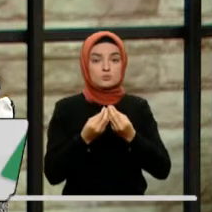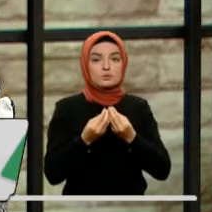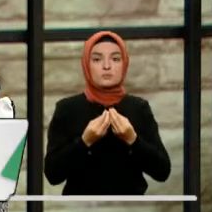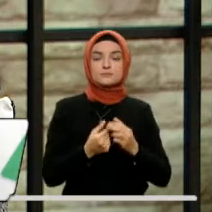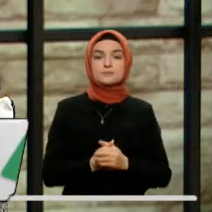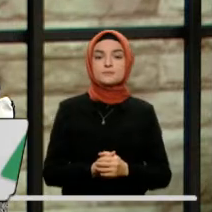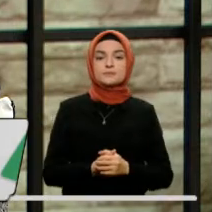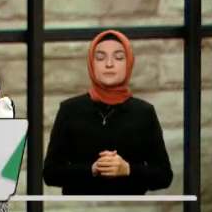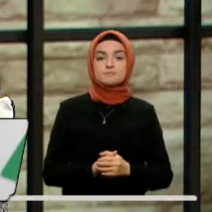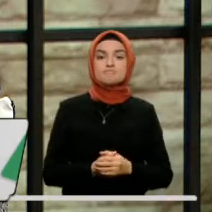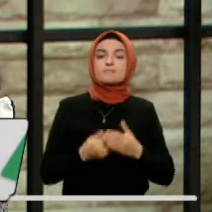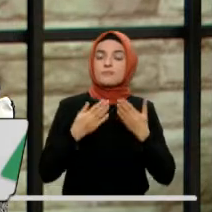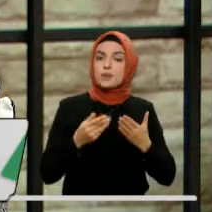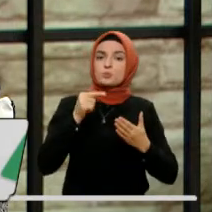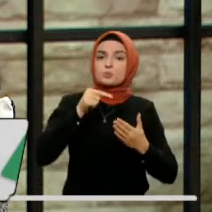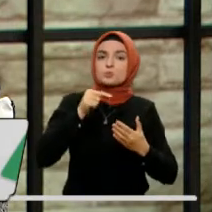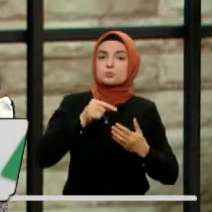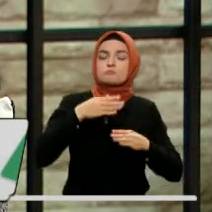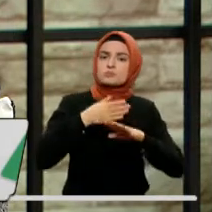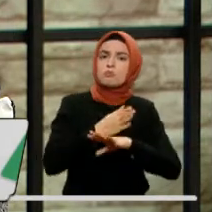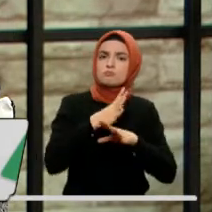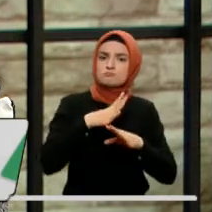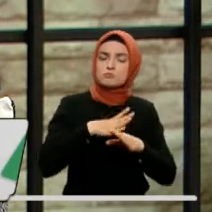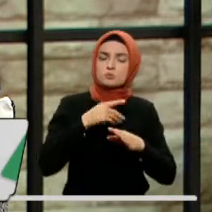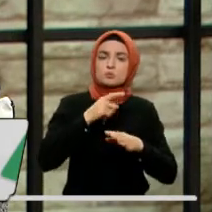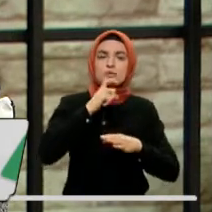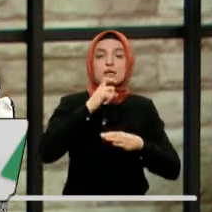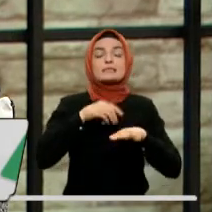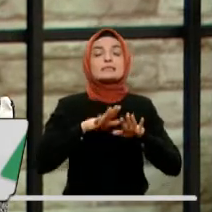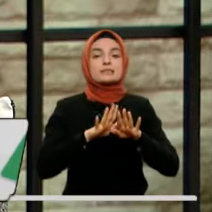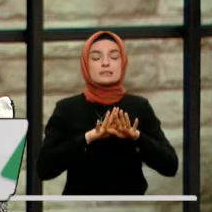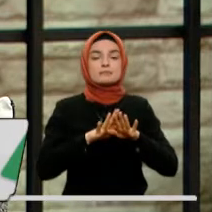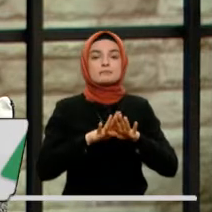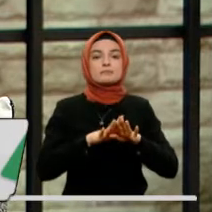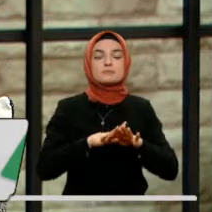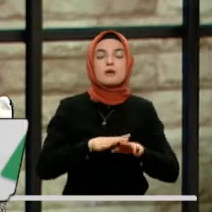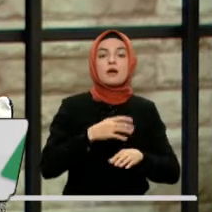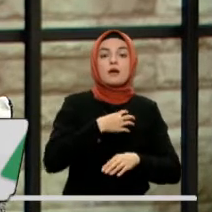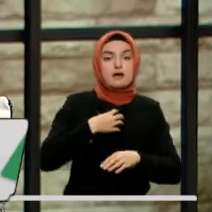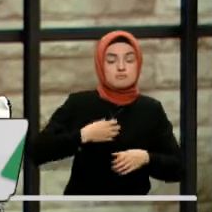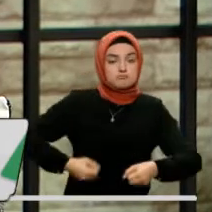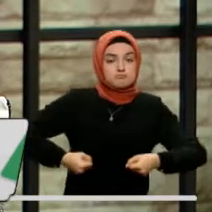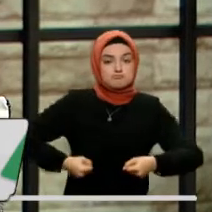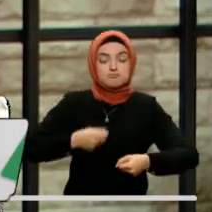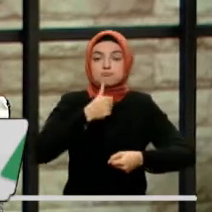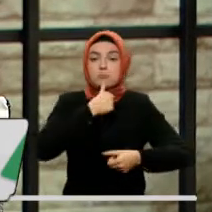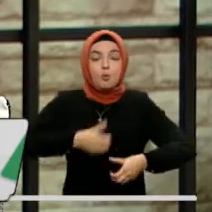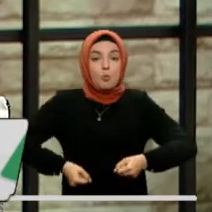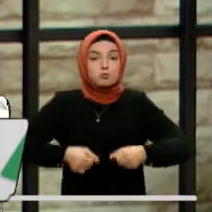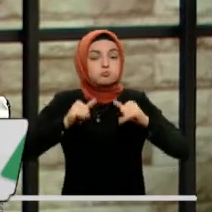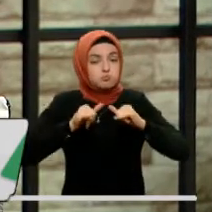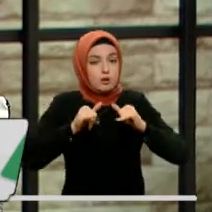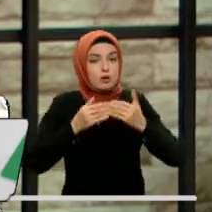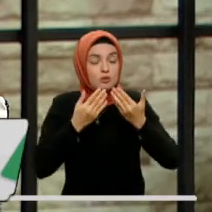şey. Tabii ki şu bir doğru, yani bunu yanlış diyemem. Şimdi anne de obezse, baba da obezse çocuğun obez riski